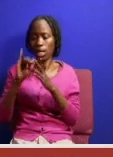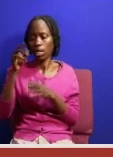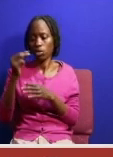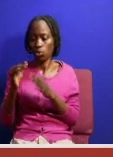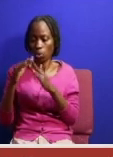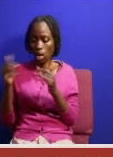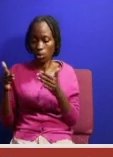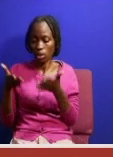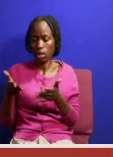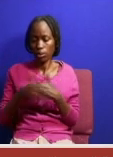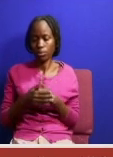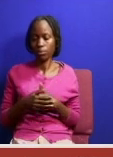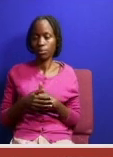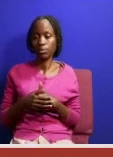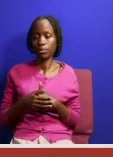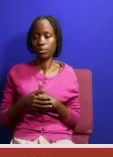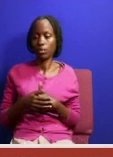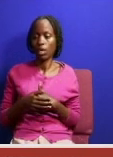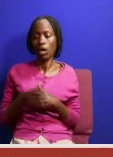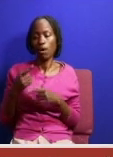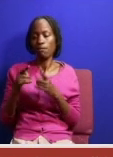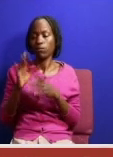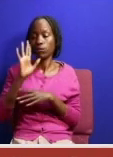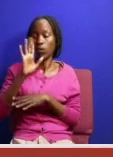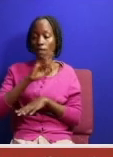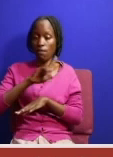hapa kwa karibu saa 5.